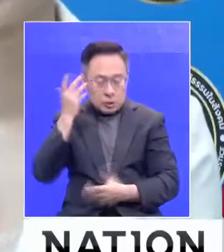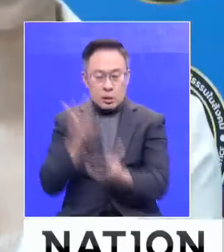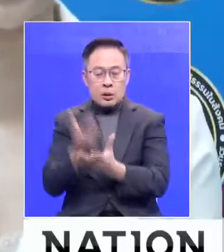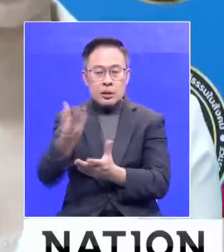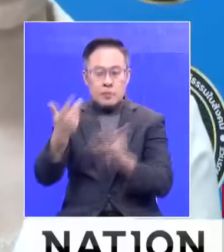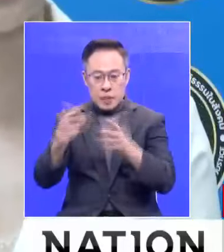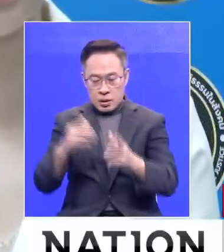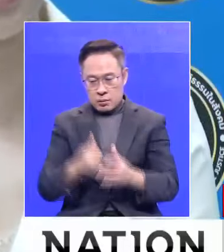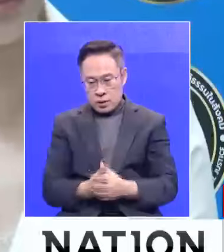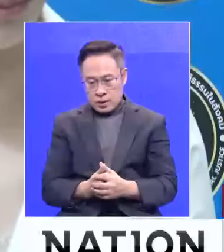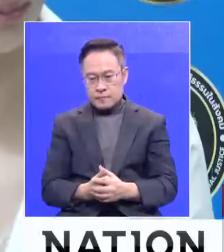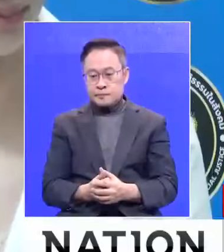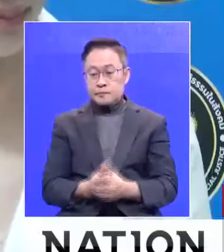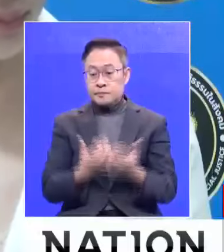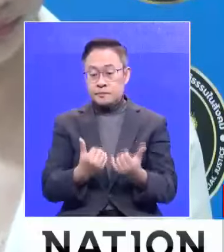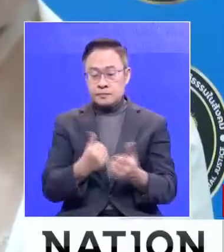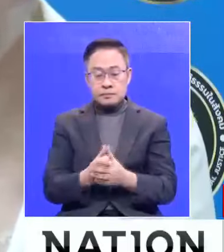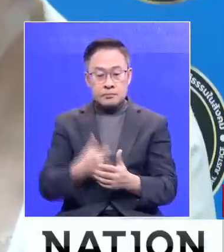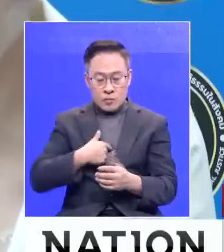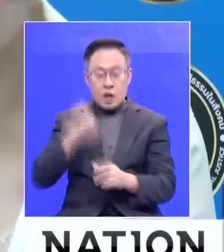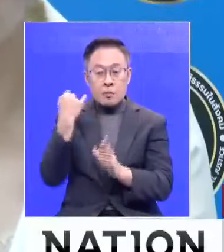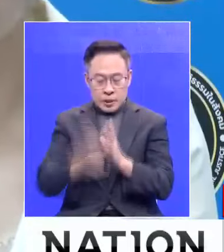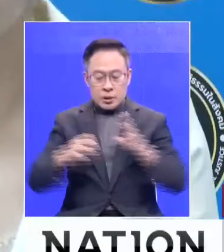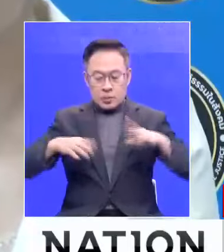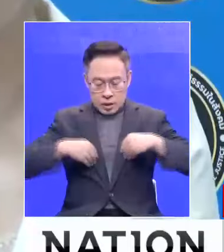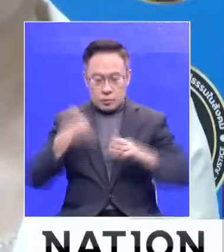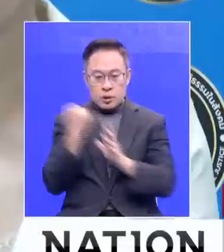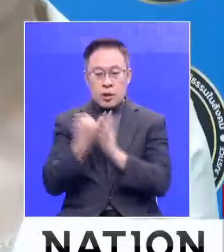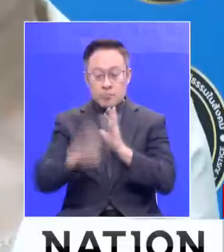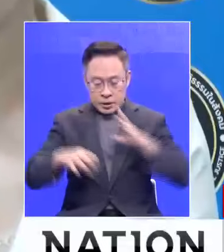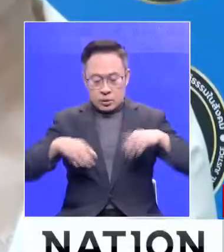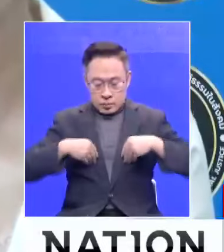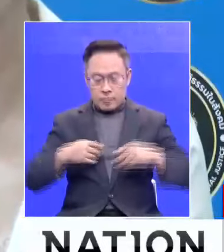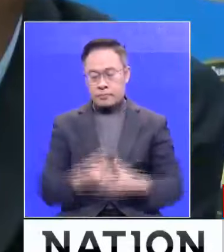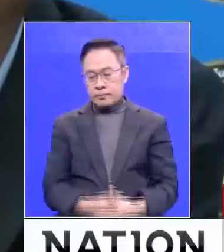ลังจากนี้นะครับจะมีความผิดครับก็จะยอมรับในความผิดนั้นครับ